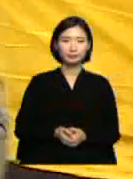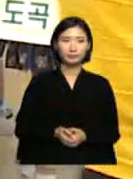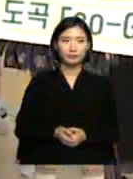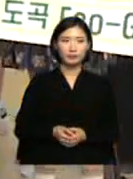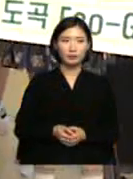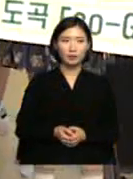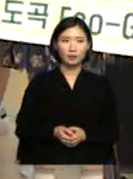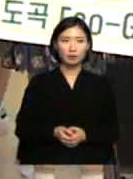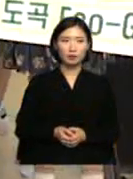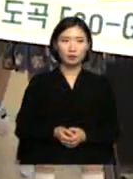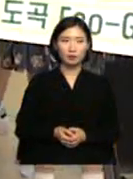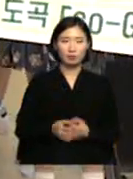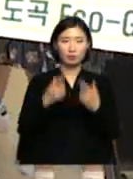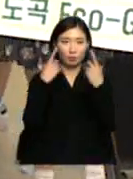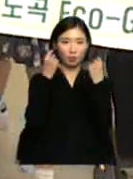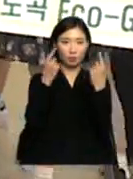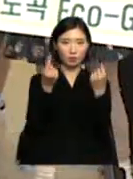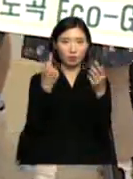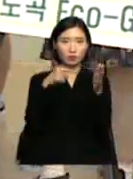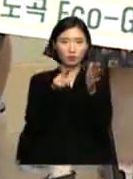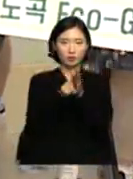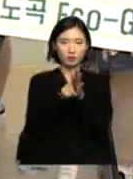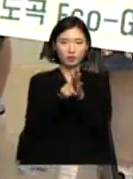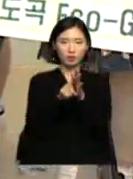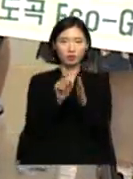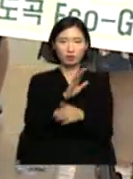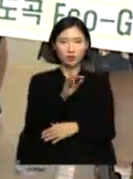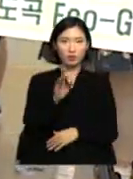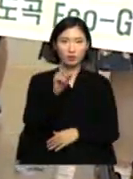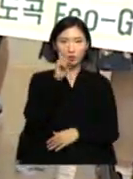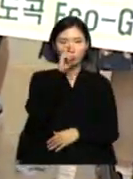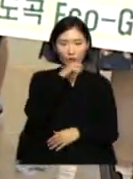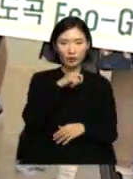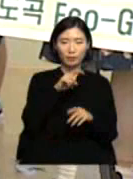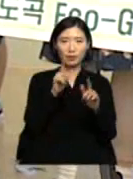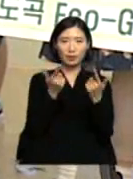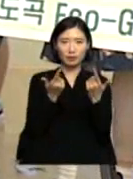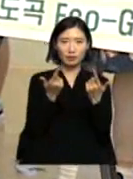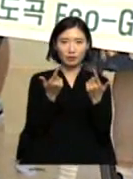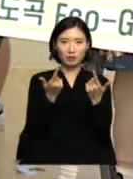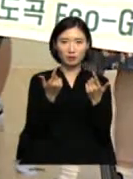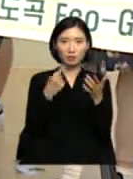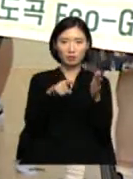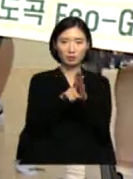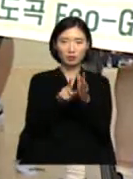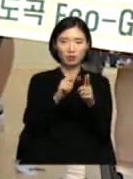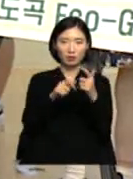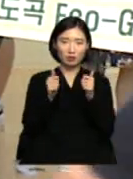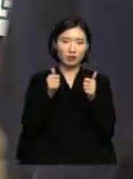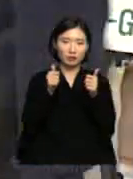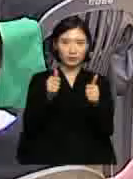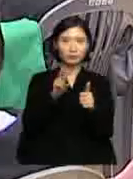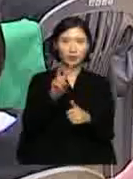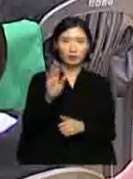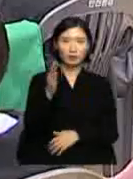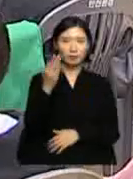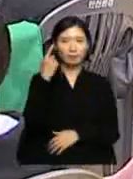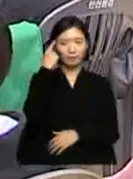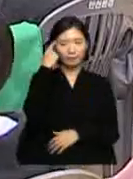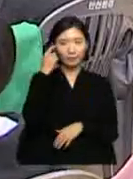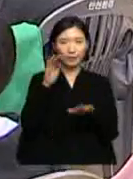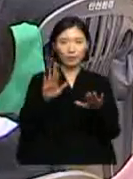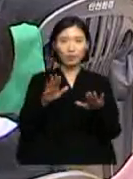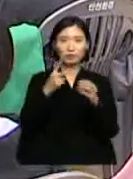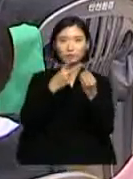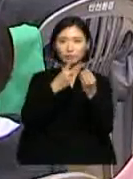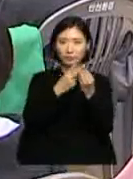보존하기 위해서 우리가 오염하지 않게 열심히 해야 될 것 같다는 생각이 들었습니다. 올해로